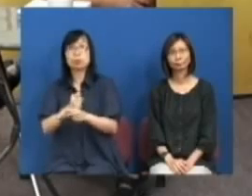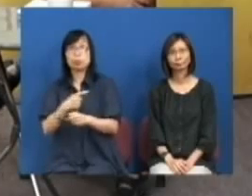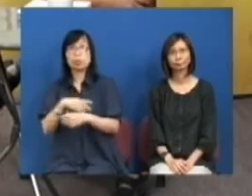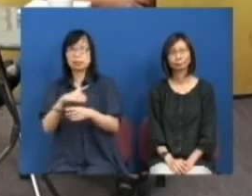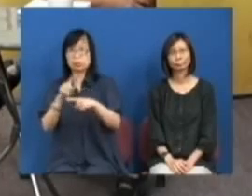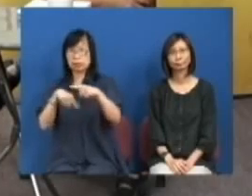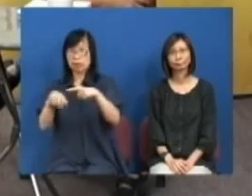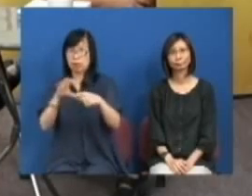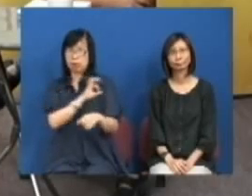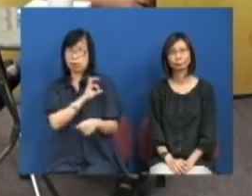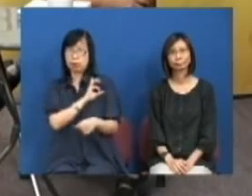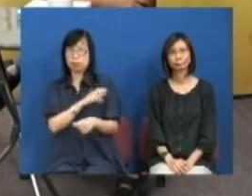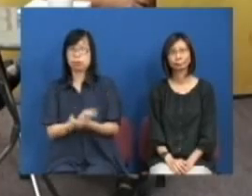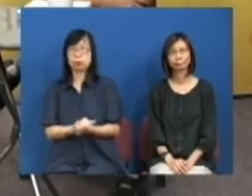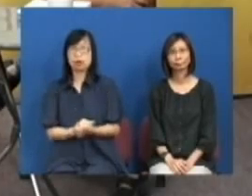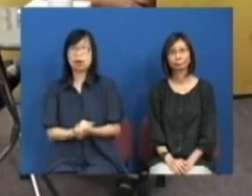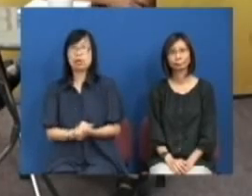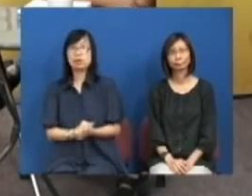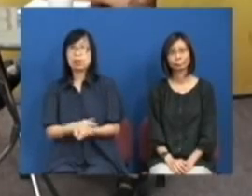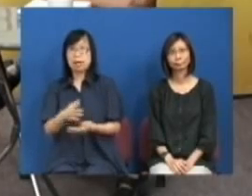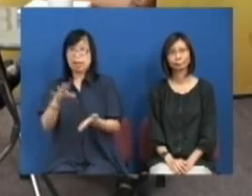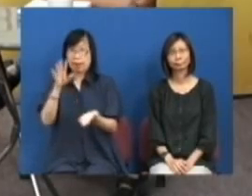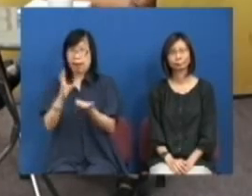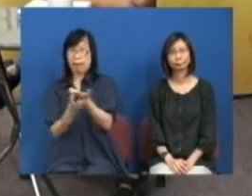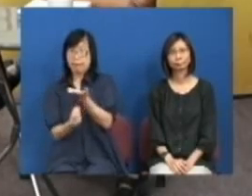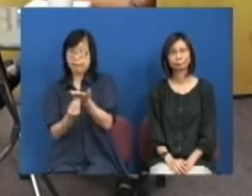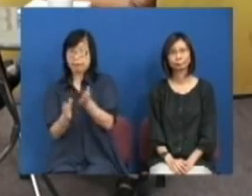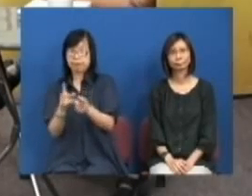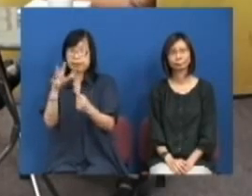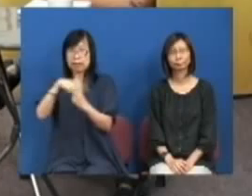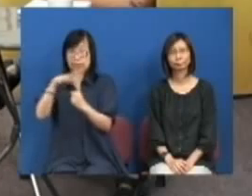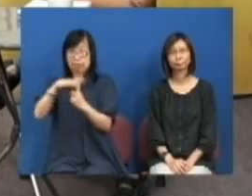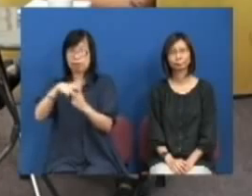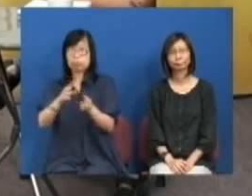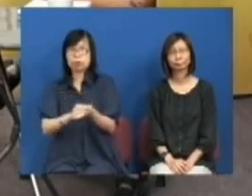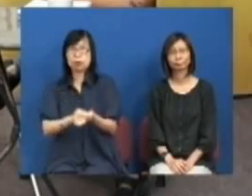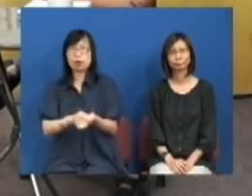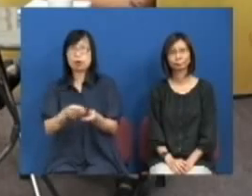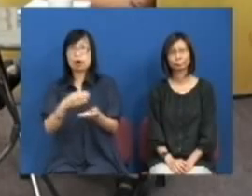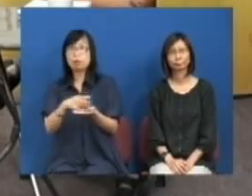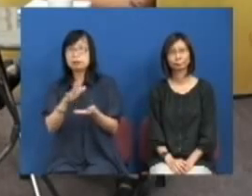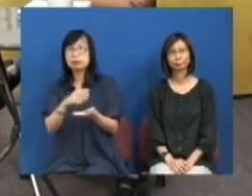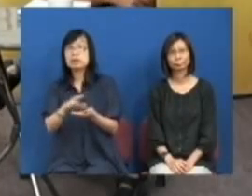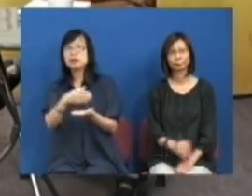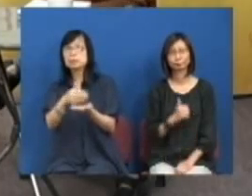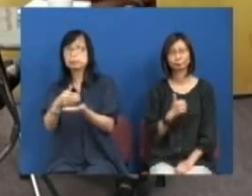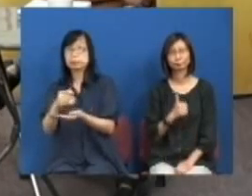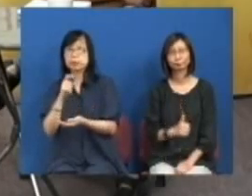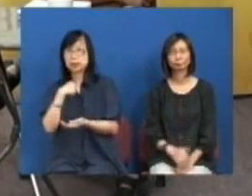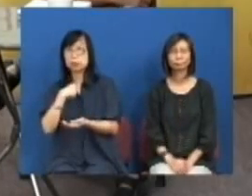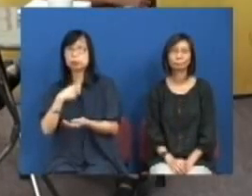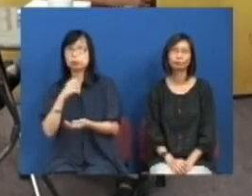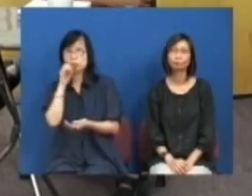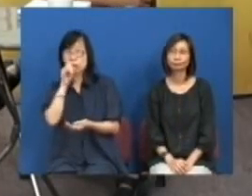在整個印製的單張上面可以反映的，即係你一個宣言可以隨時改啫嘛，係咪